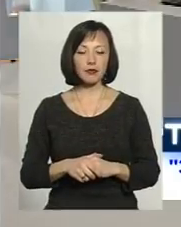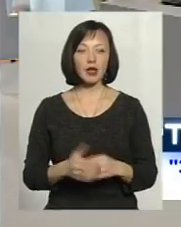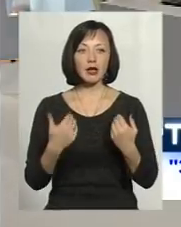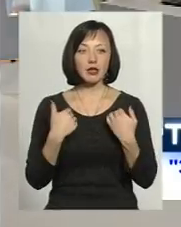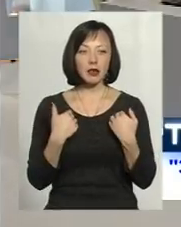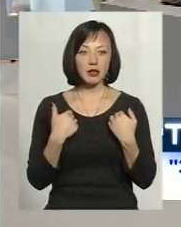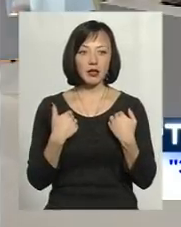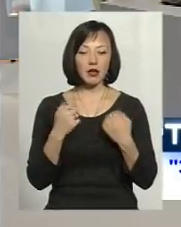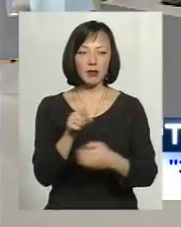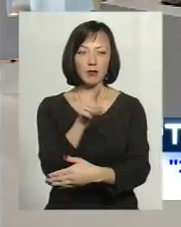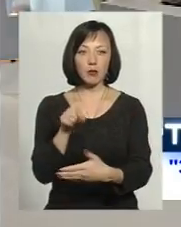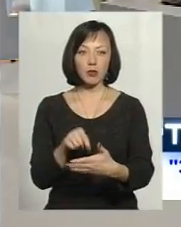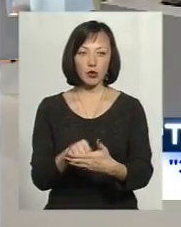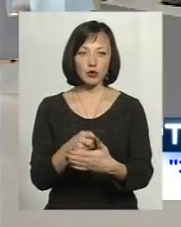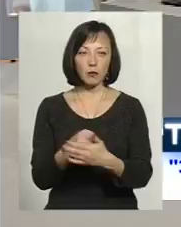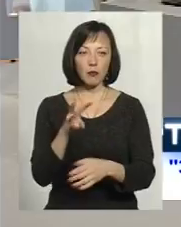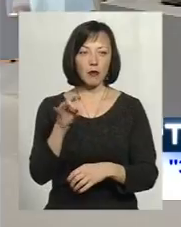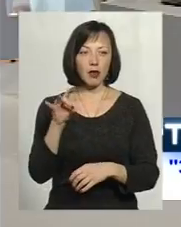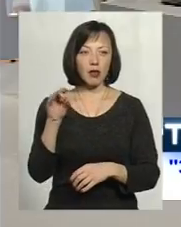Ага. Я вопрос к пану меру.